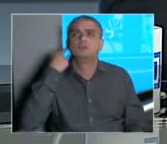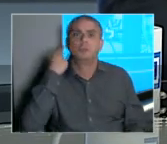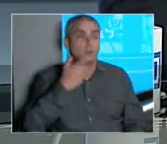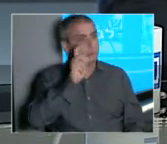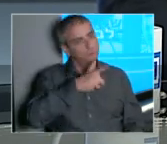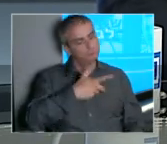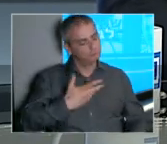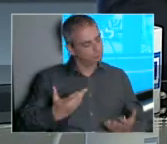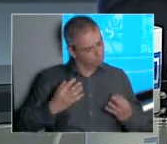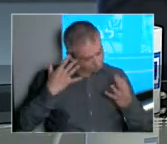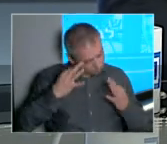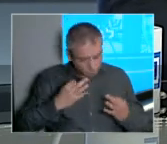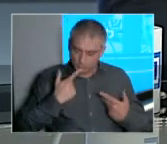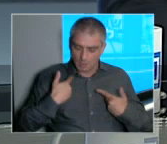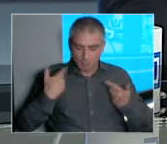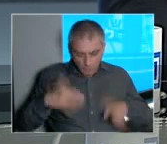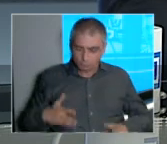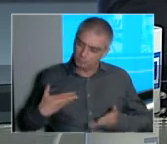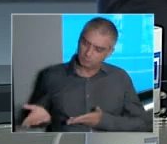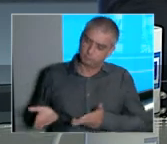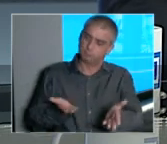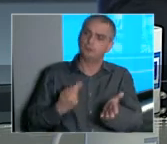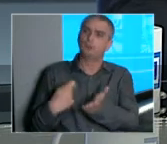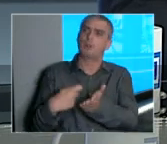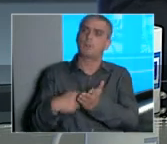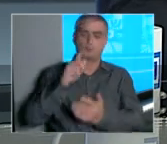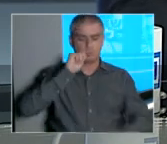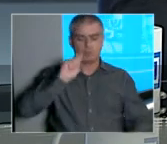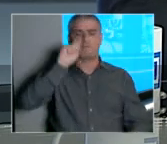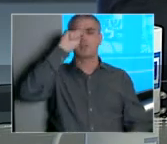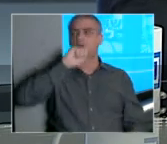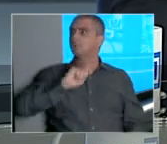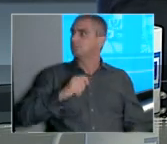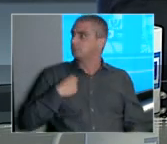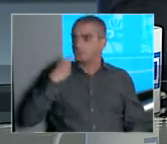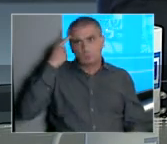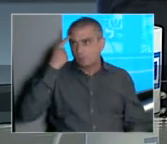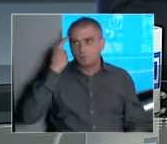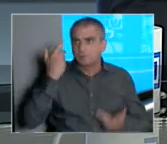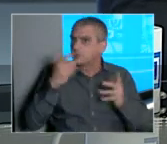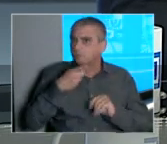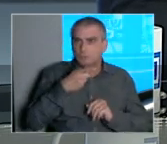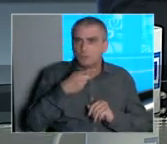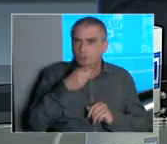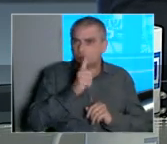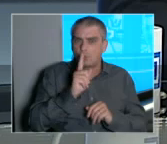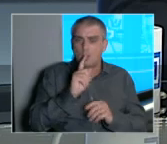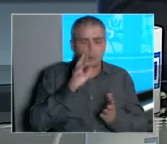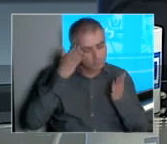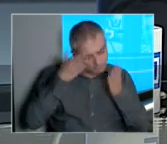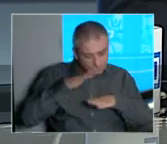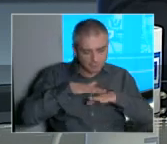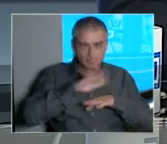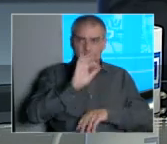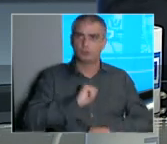אביר אמר נכשלתי ושילם את המחיר כמו גבר. איפה הוא נכשל? אני חושב אבל שהכישלון שלו הוא בזה שהוא לא התמקד